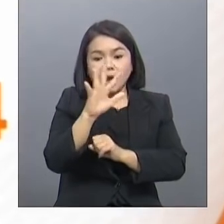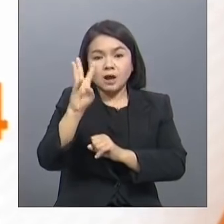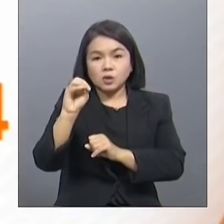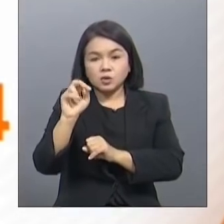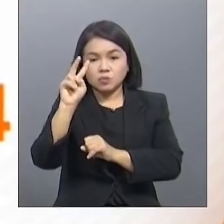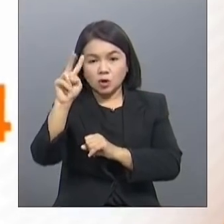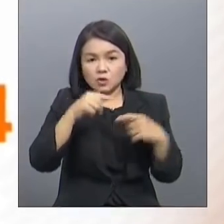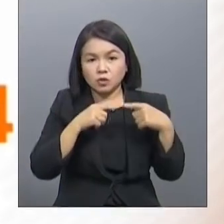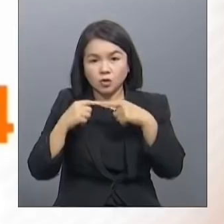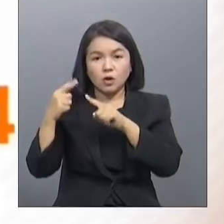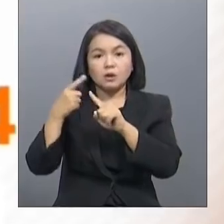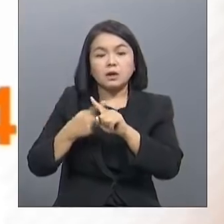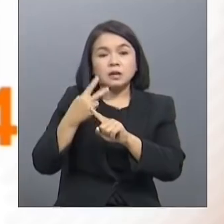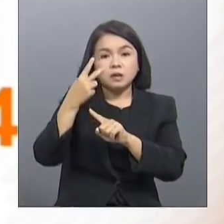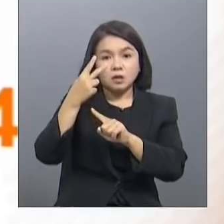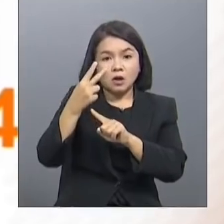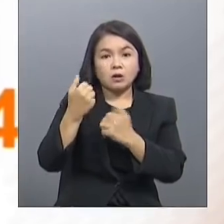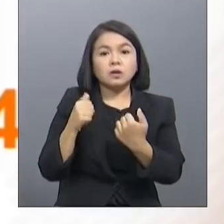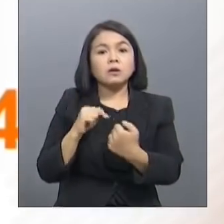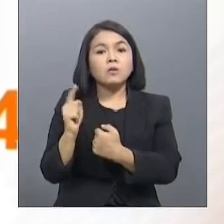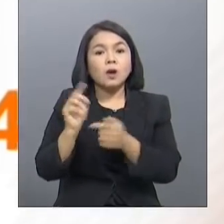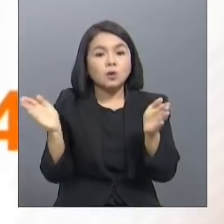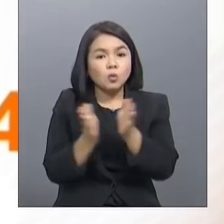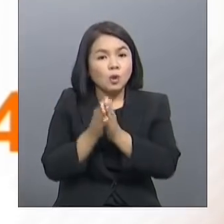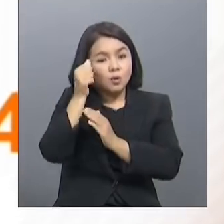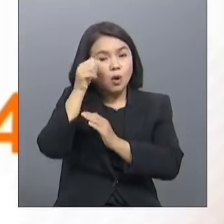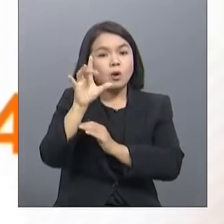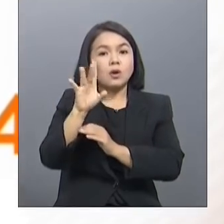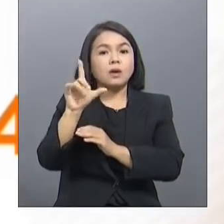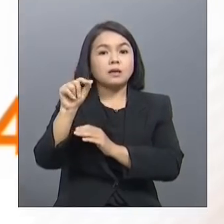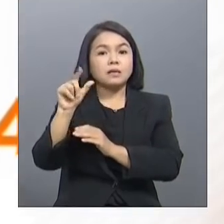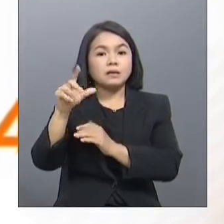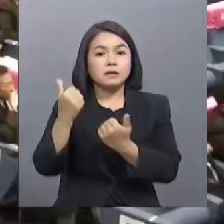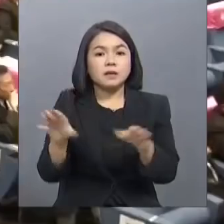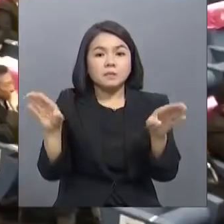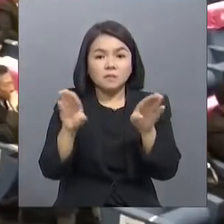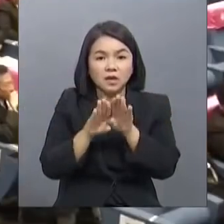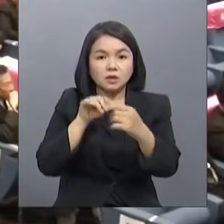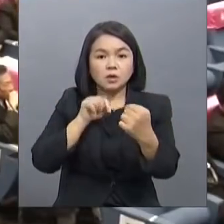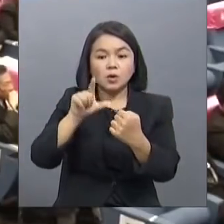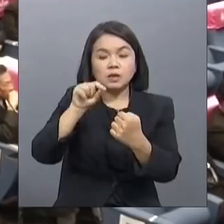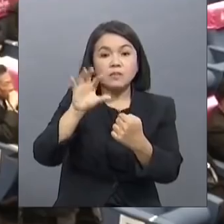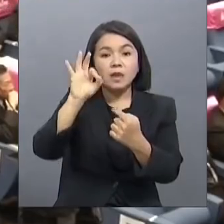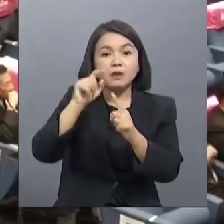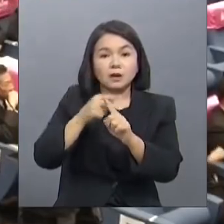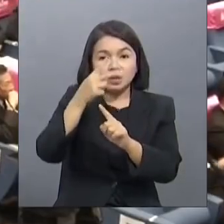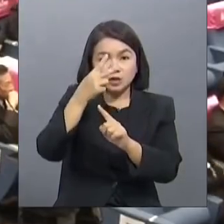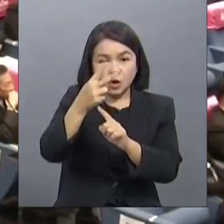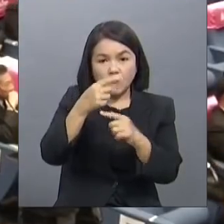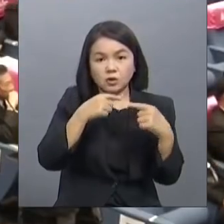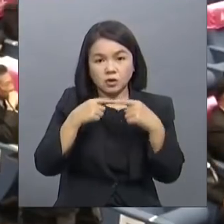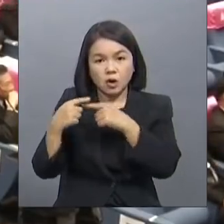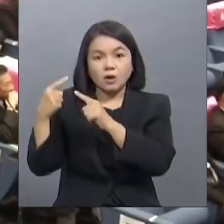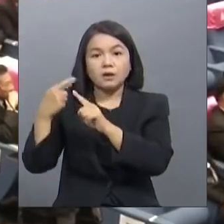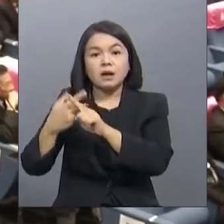คุมภาพันธ์563 รวม 120 วันและปิดสมยประชุในวันที่ 29 คุมภาพันธ ถึง 21 พฤษ